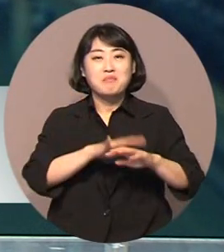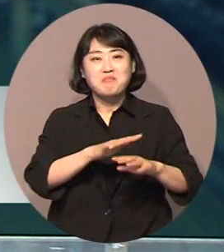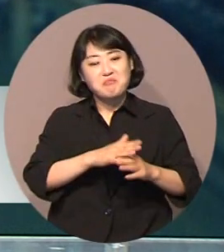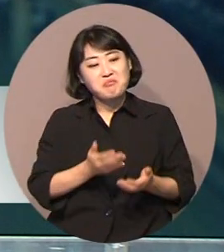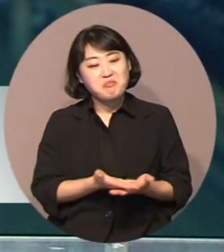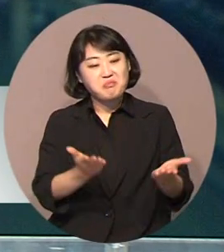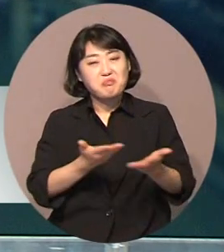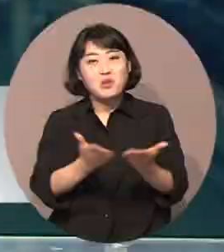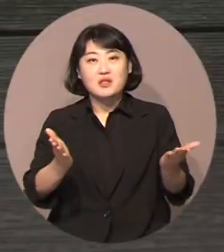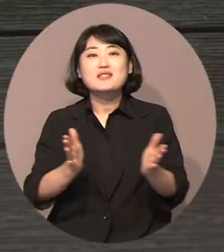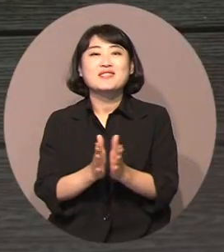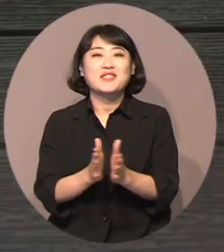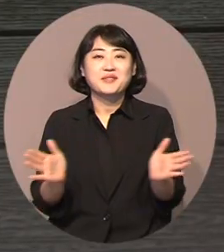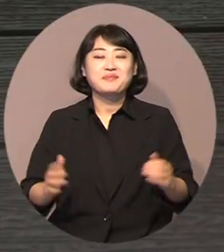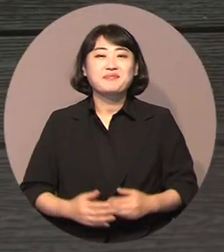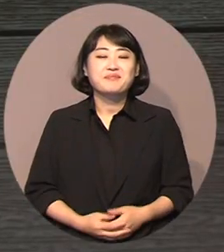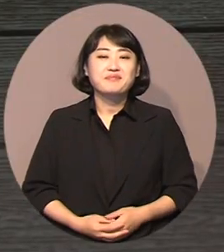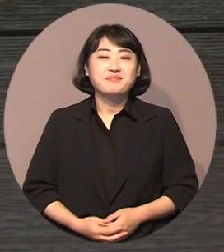기자입니다